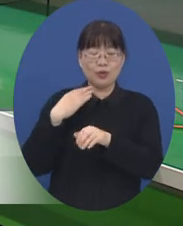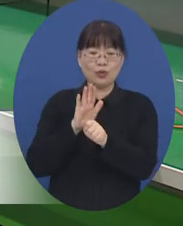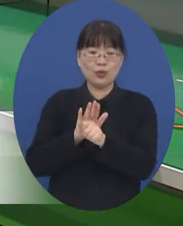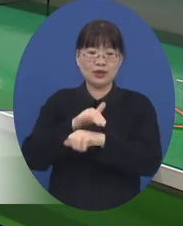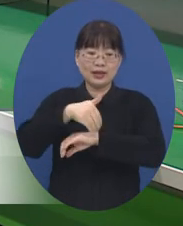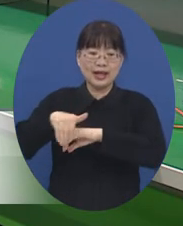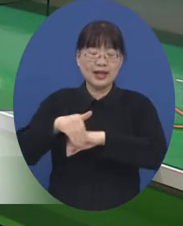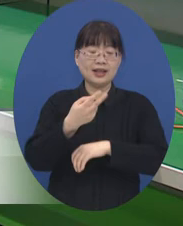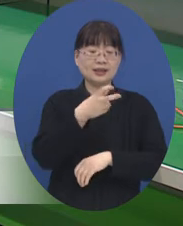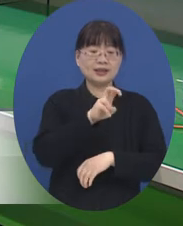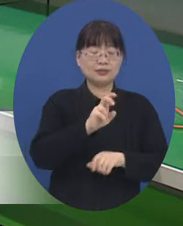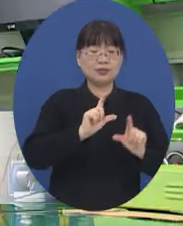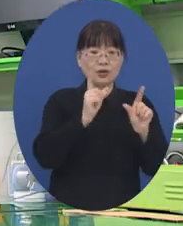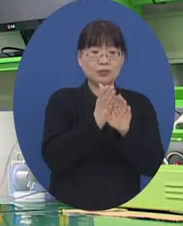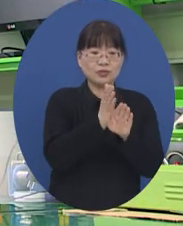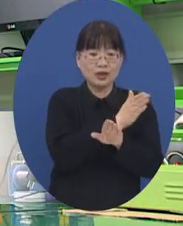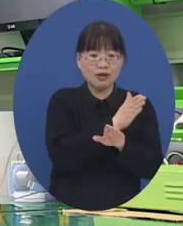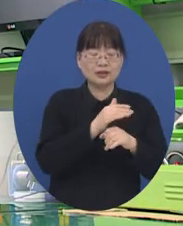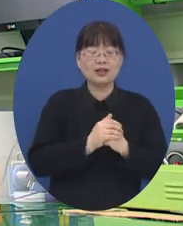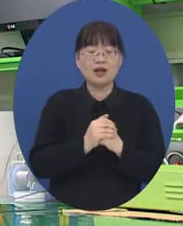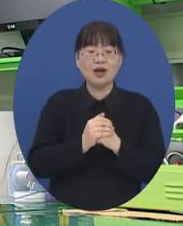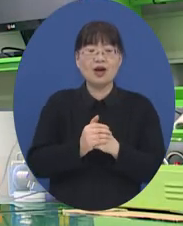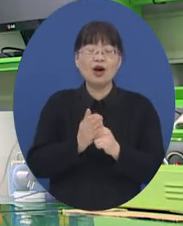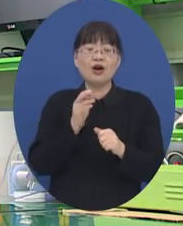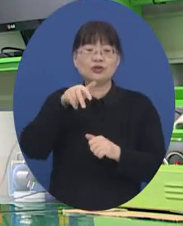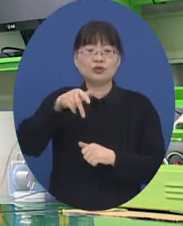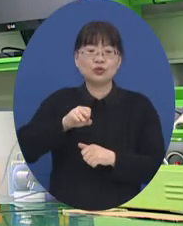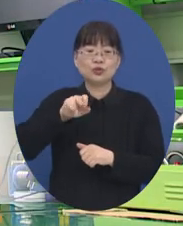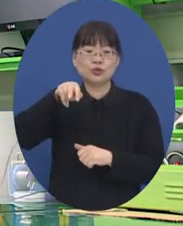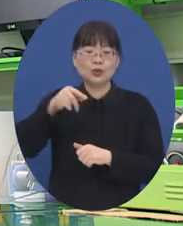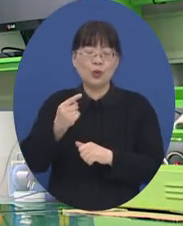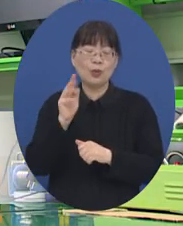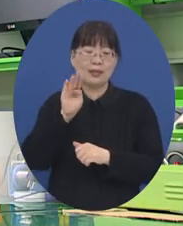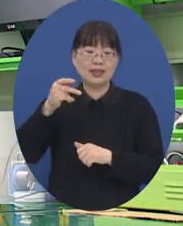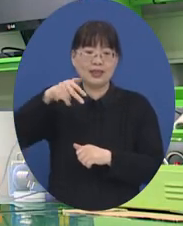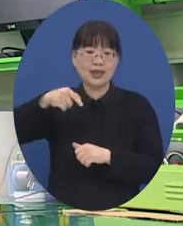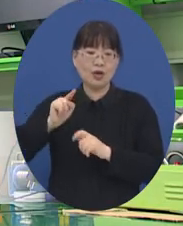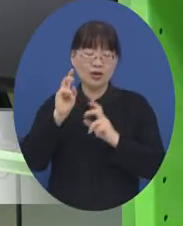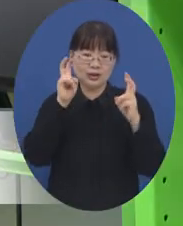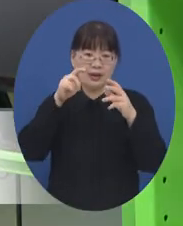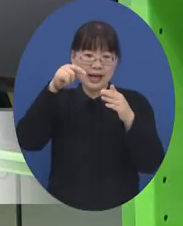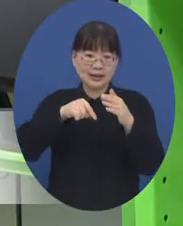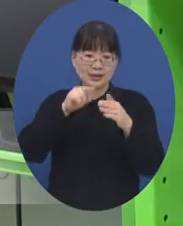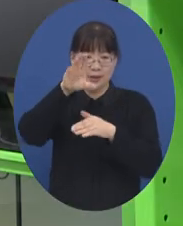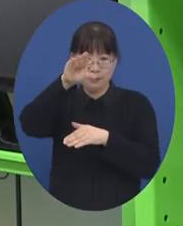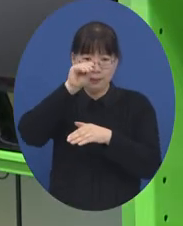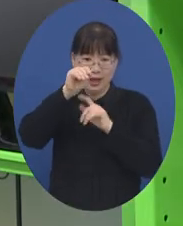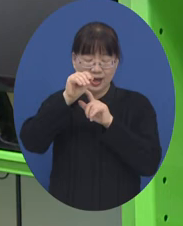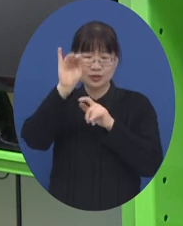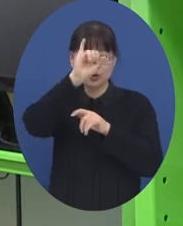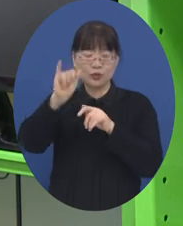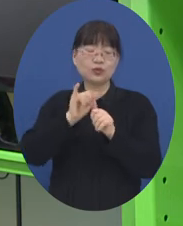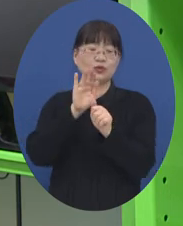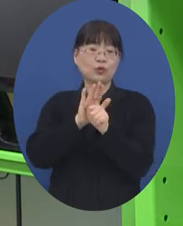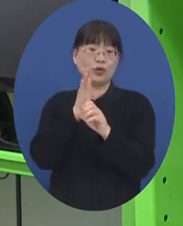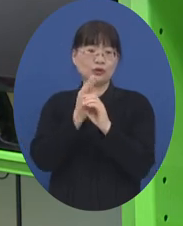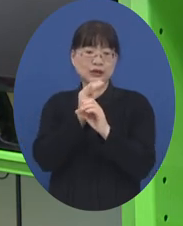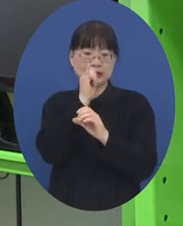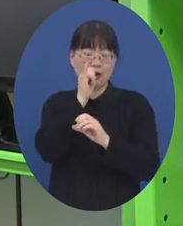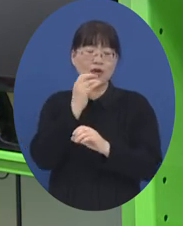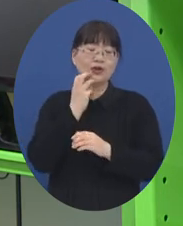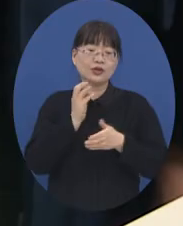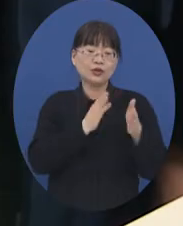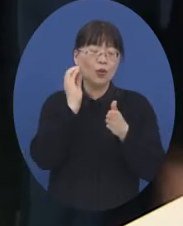2020년부터 는 중소 벤처기업 부에서 이를 벤치마킹의 전국에서 추진 중인 기술 닥터 자세한 내용은 경기도